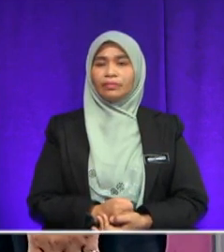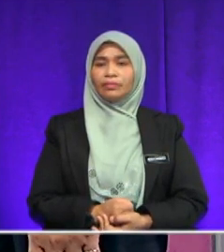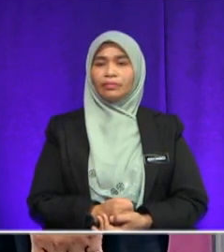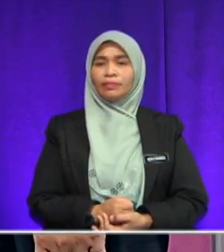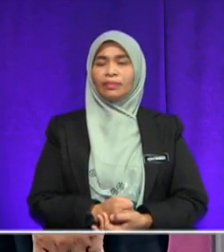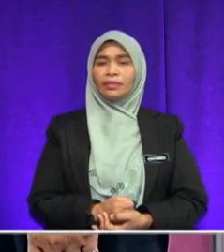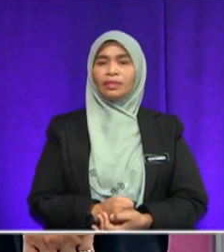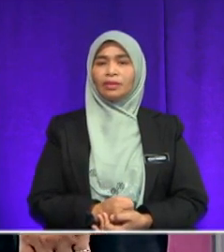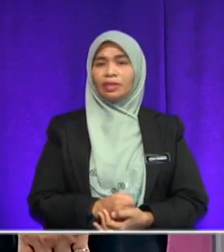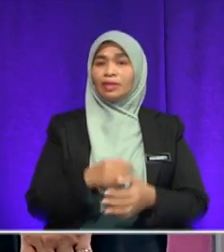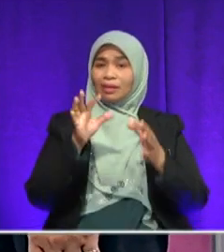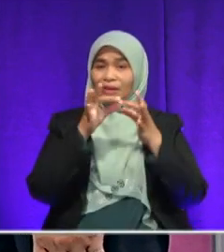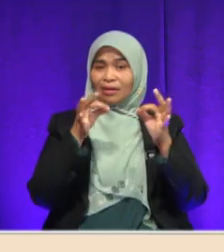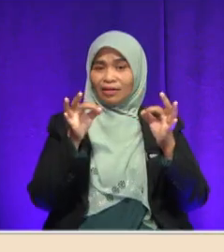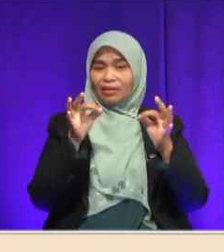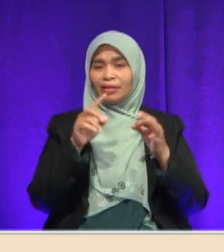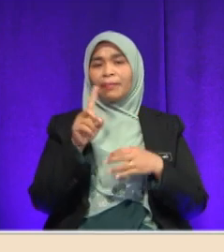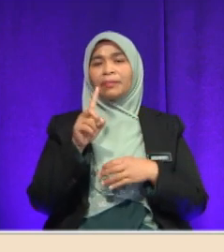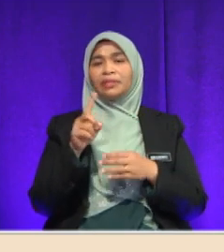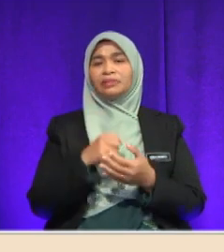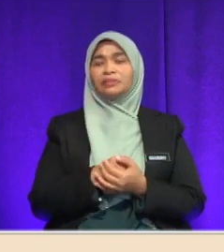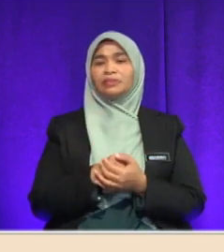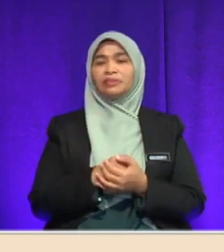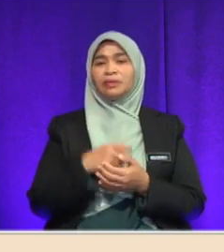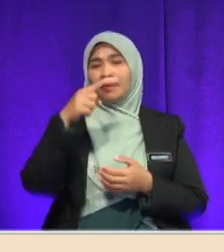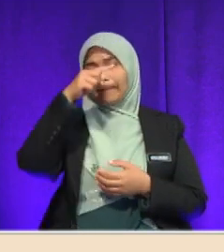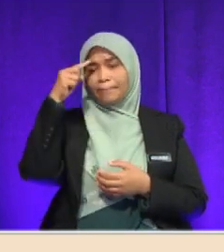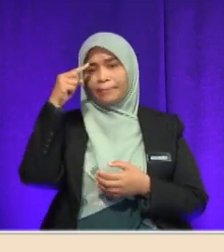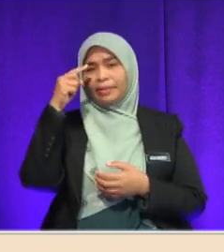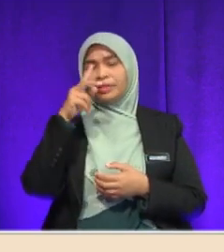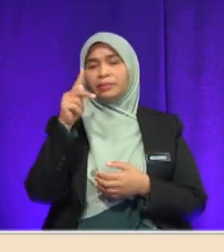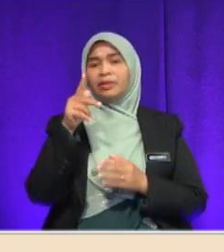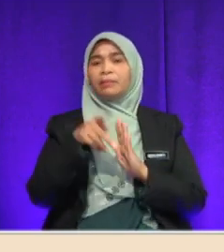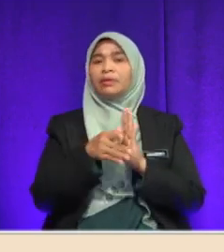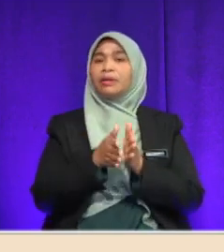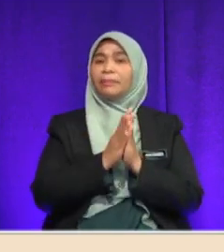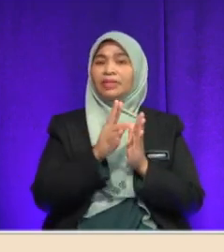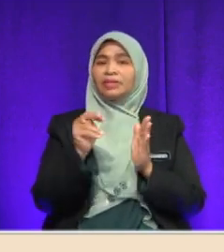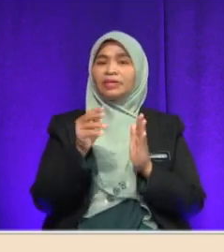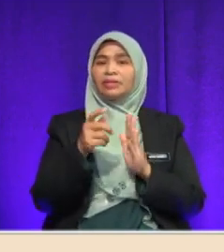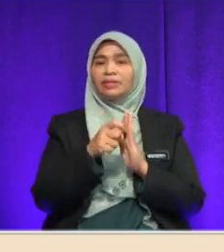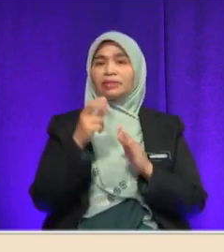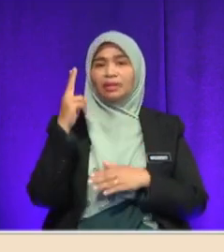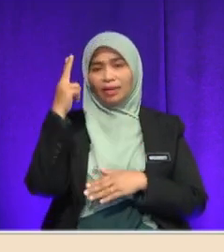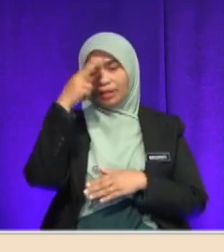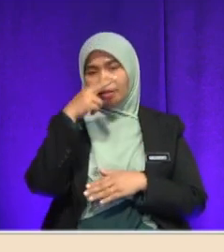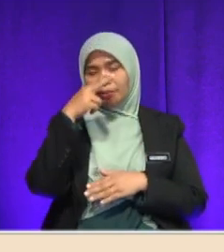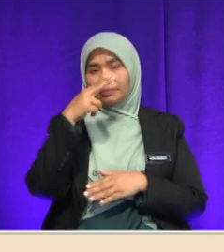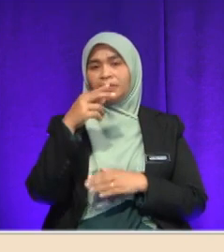Okey. Pernyataan manakah menyebabkan permintaan terhadap getah